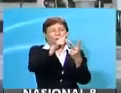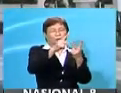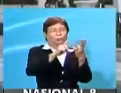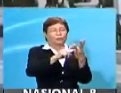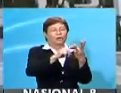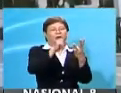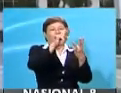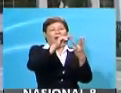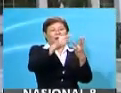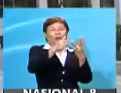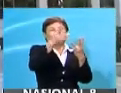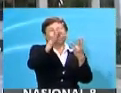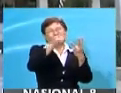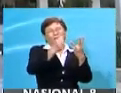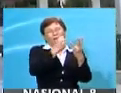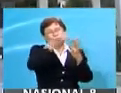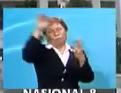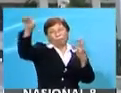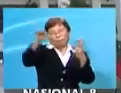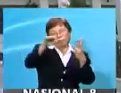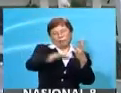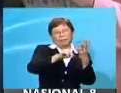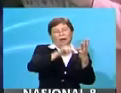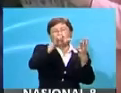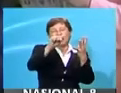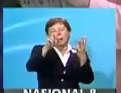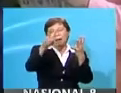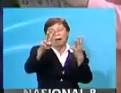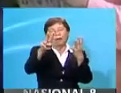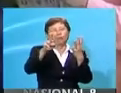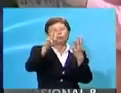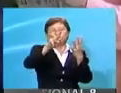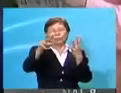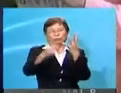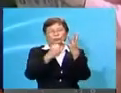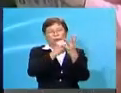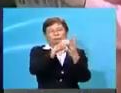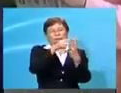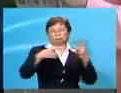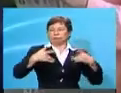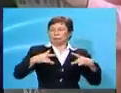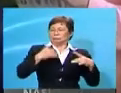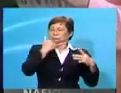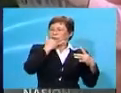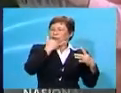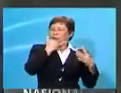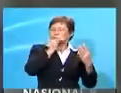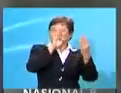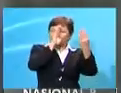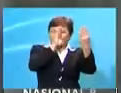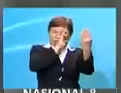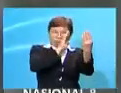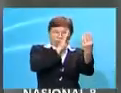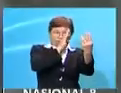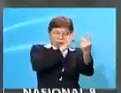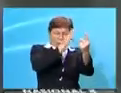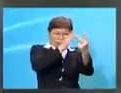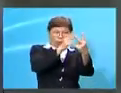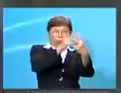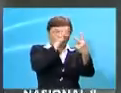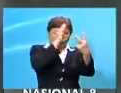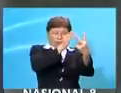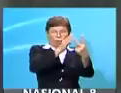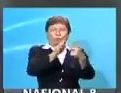tahun 18 tahun dan laah dua tahun mengaku tidak bersalah terhadap kedua-dua pertuduhan yang dibacakan